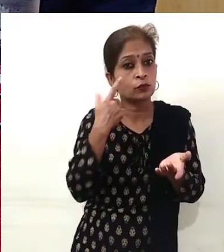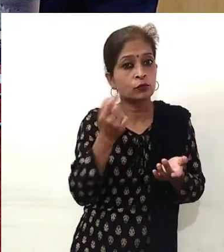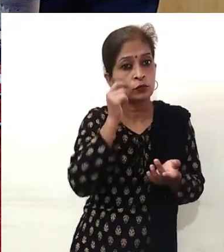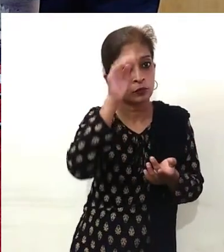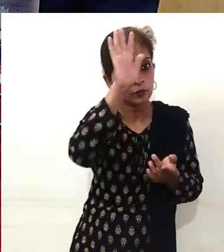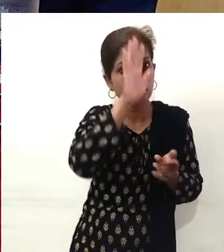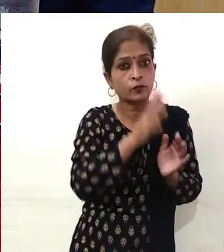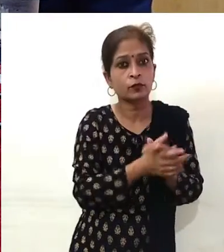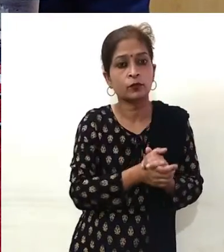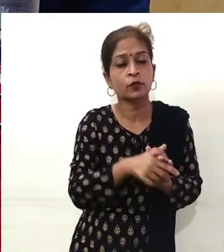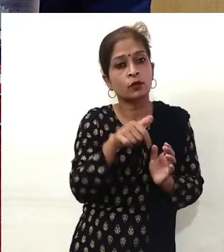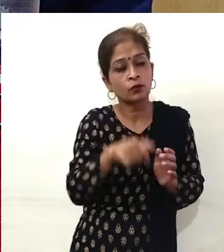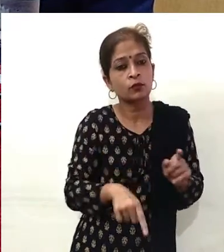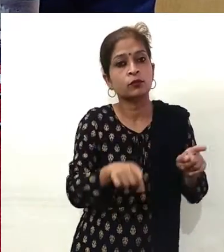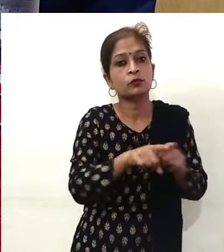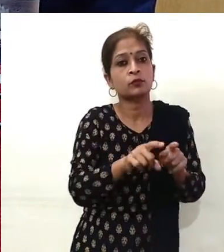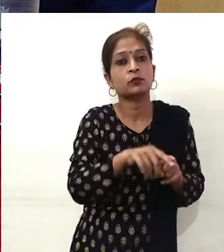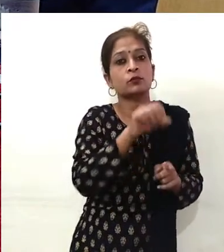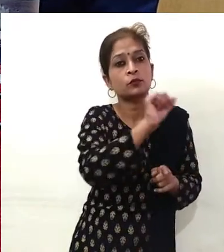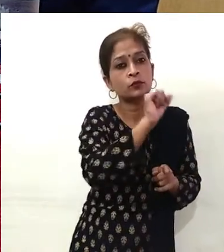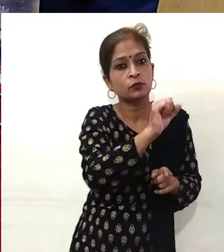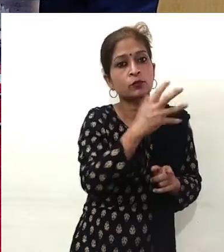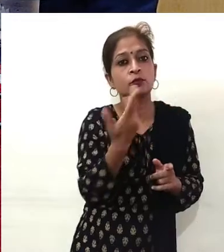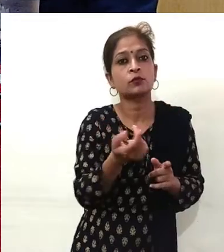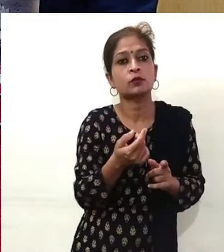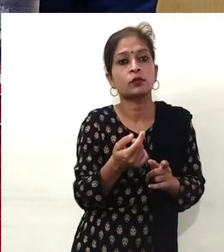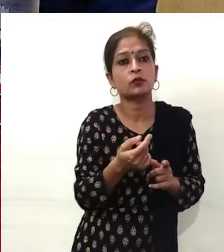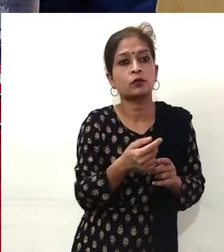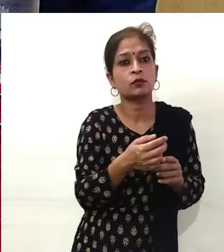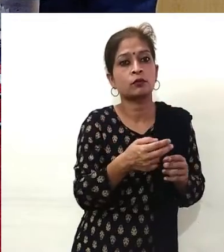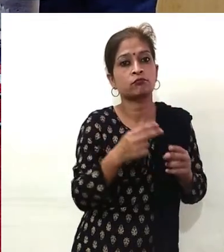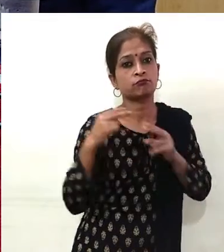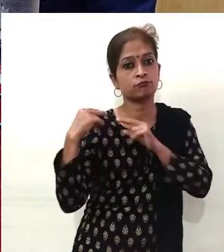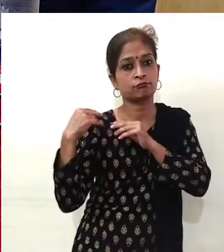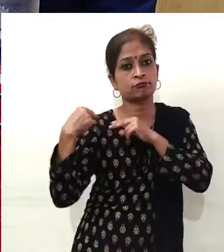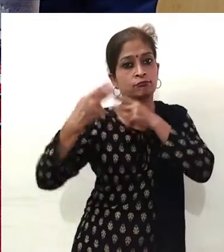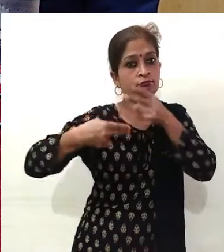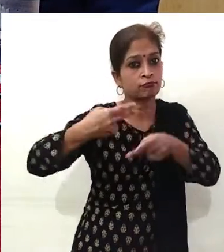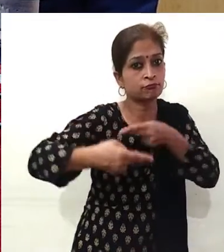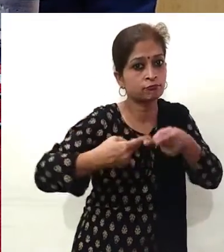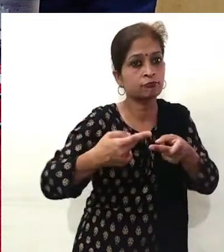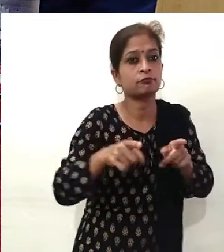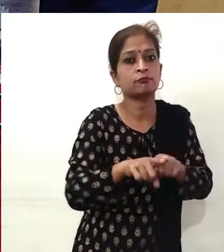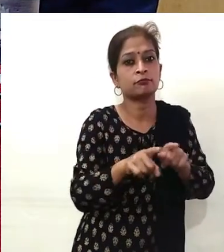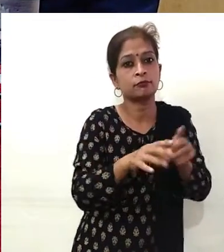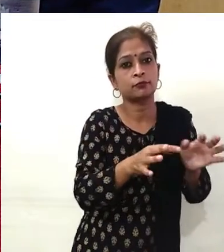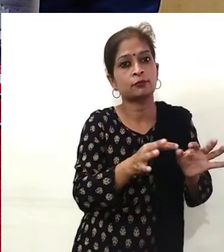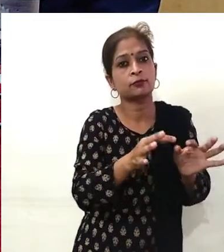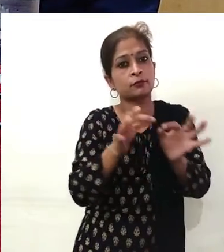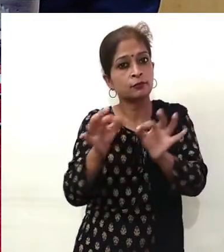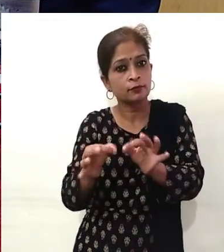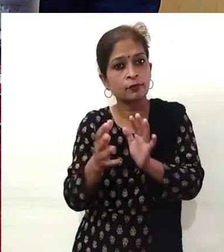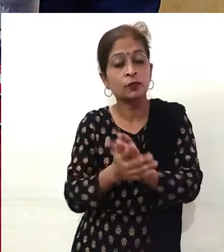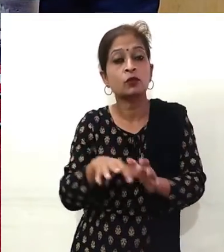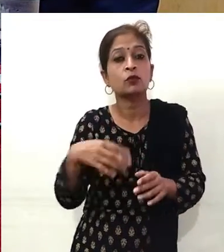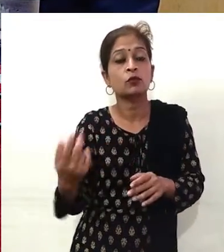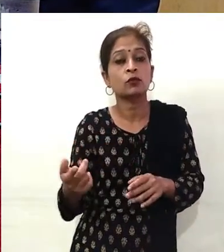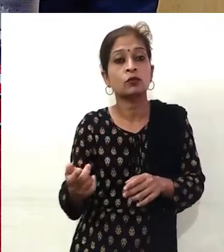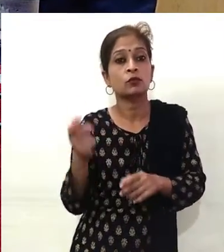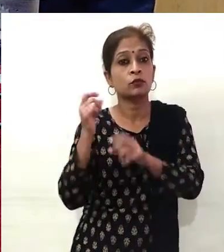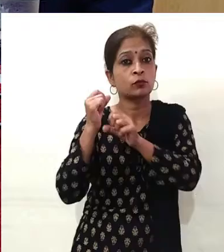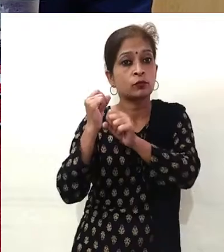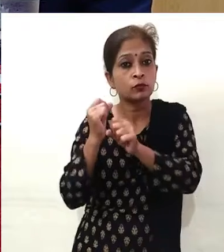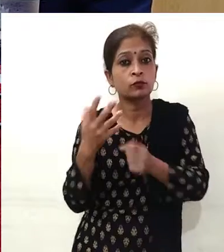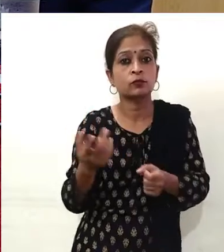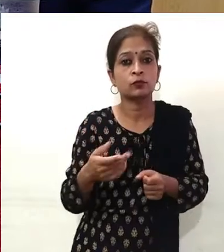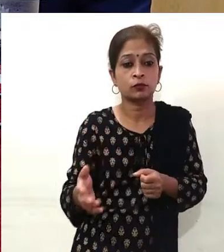वो उनके रिप्रेजेंटेटिव के तौर पे काम करते हैं। इसलिए रथ यात्रा के दिन पूरे रथ का झाड़ू